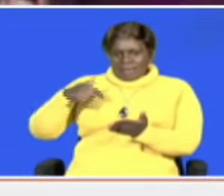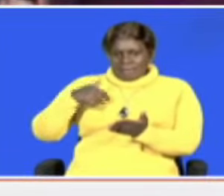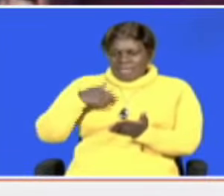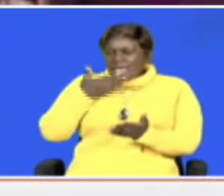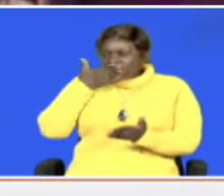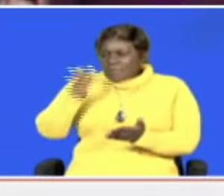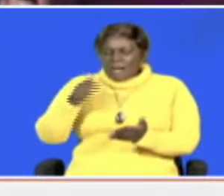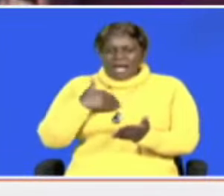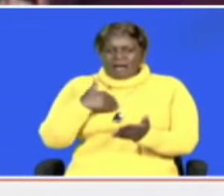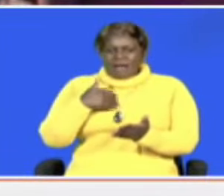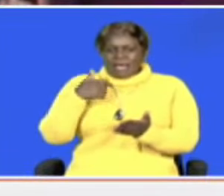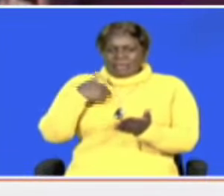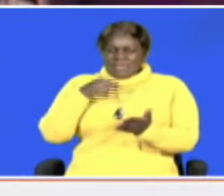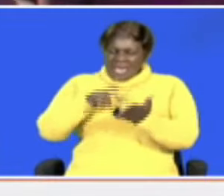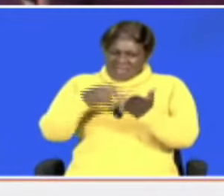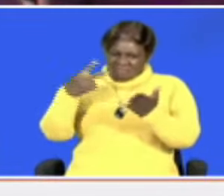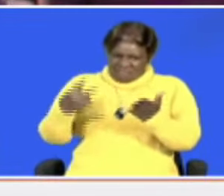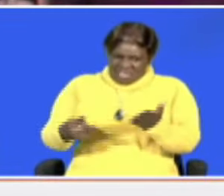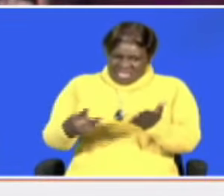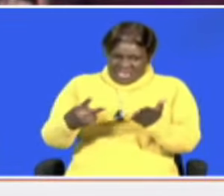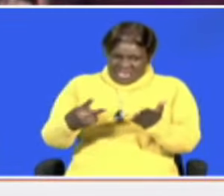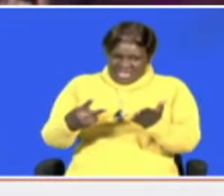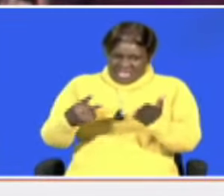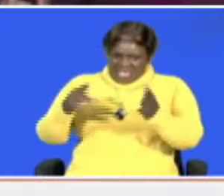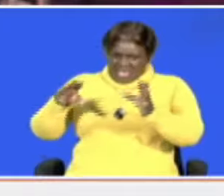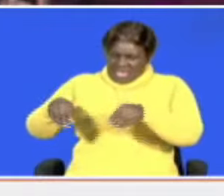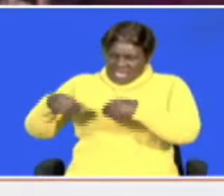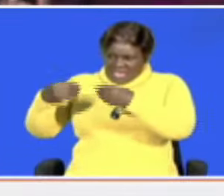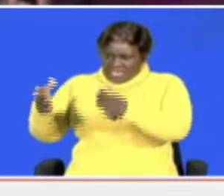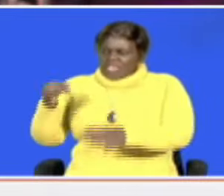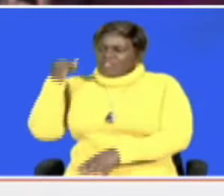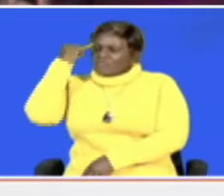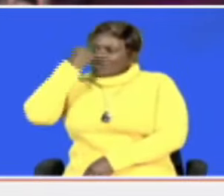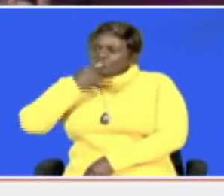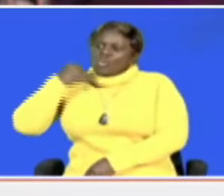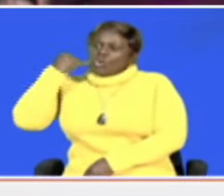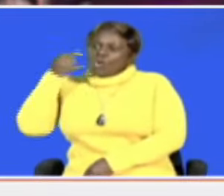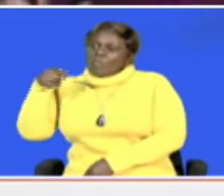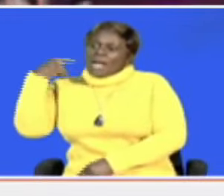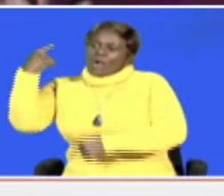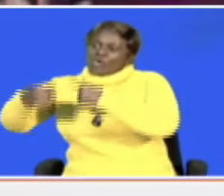jawabu. Hiyo kazi ilitushinda. Sasa wewe gavana utafute job.